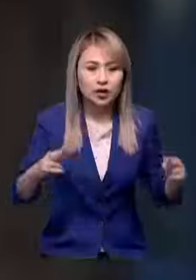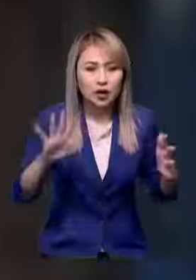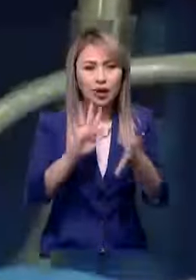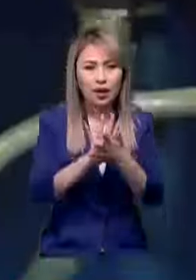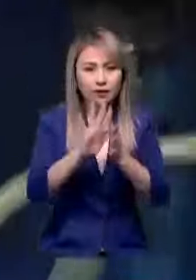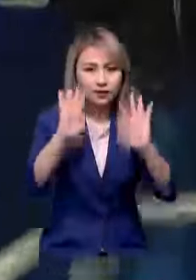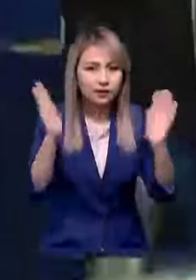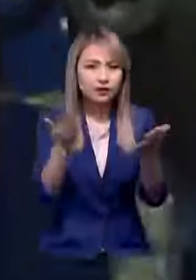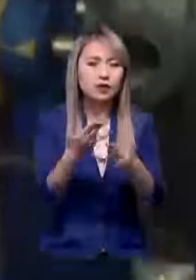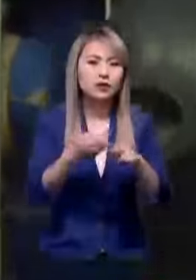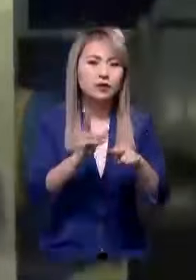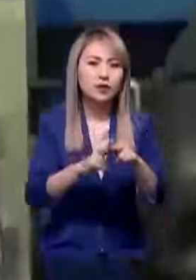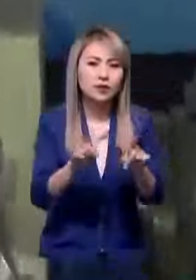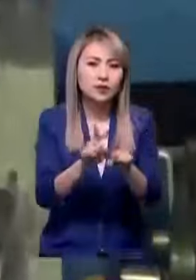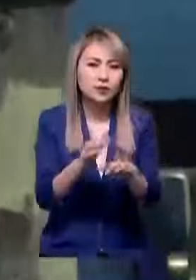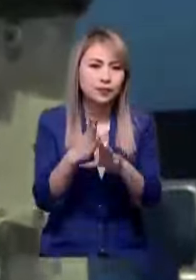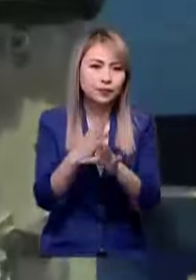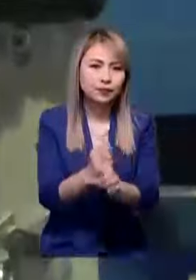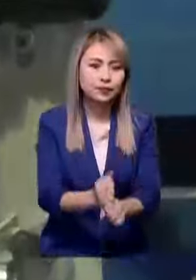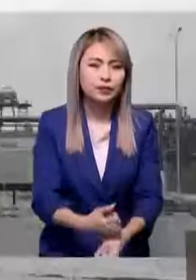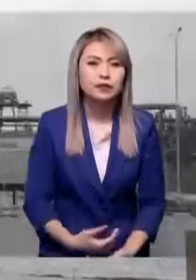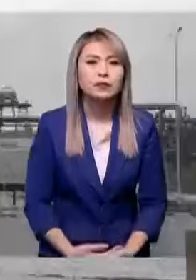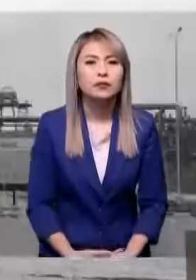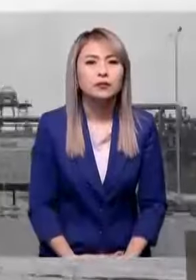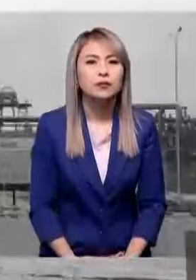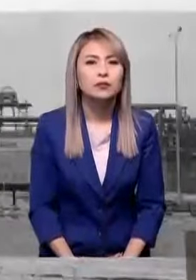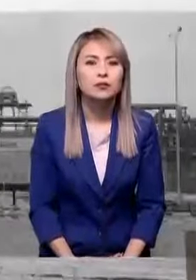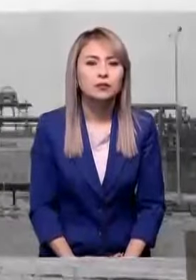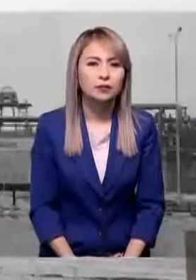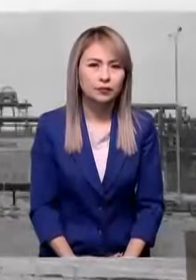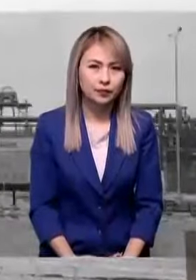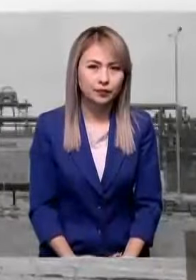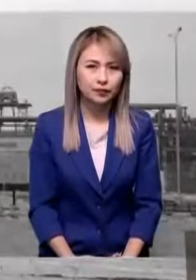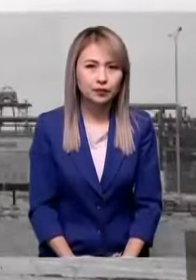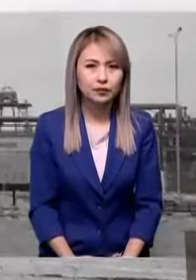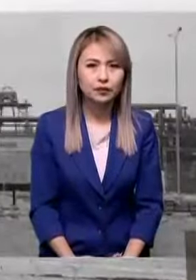заттардың көлемін айтарлықтай азайтады. Ақмарал Есімхана, 24 KZ, Павлодар.